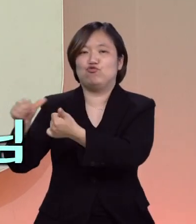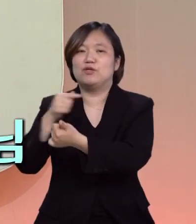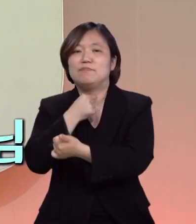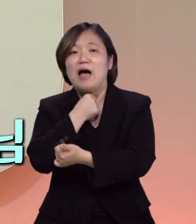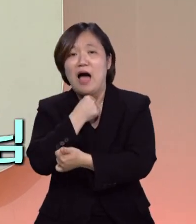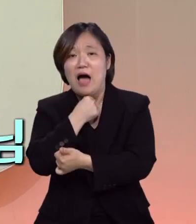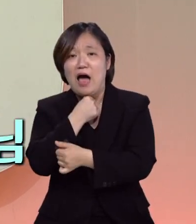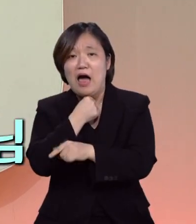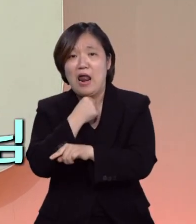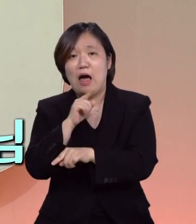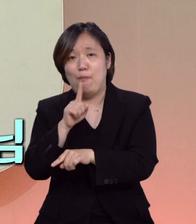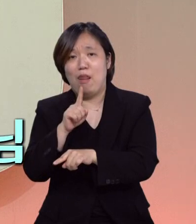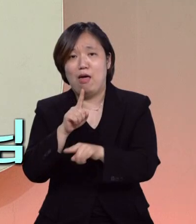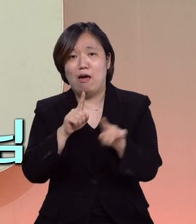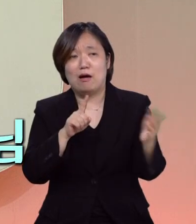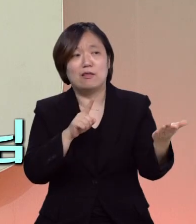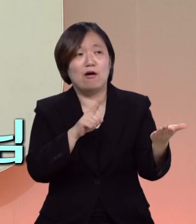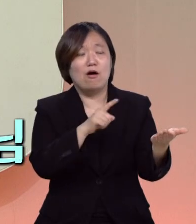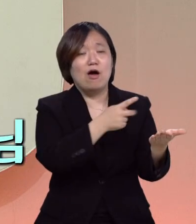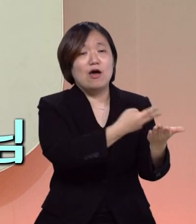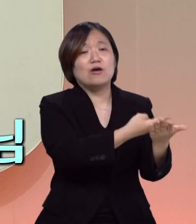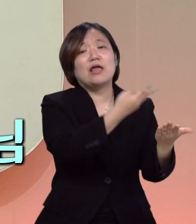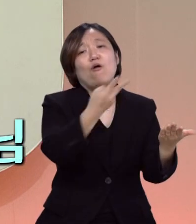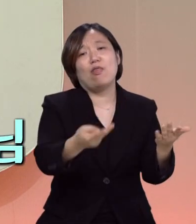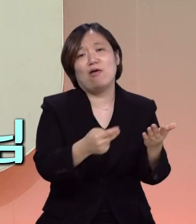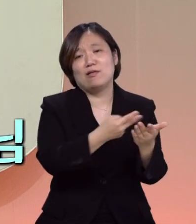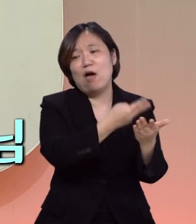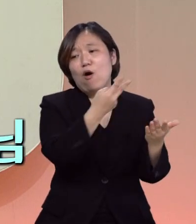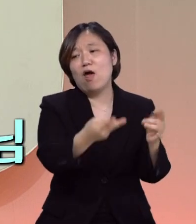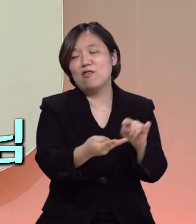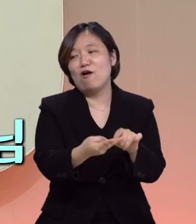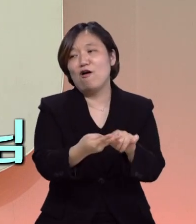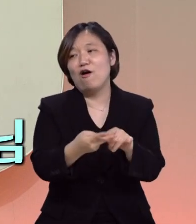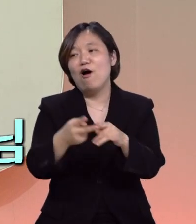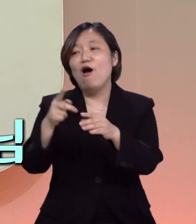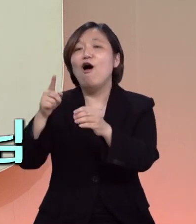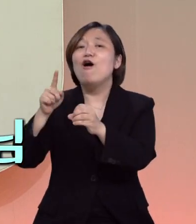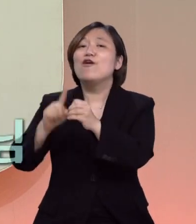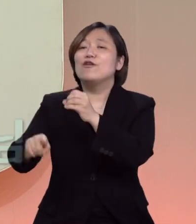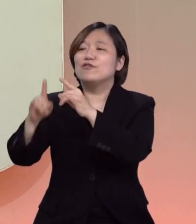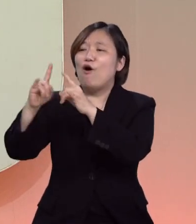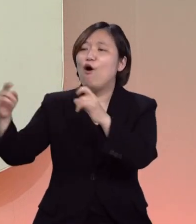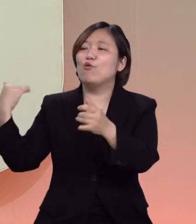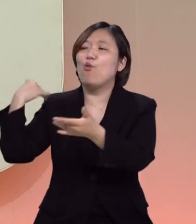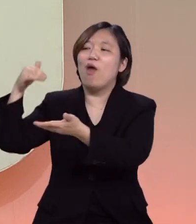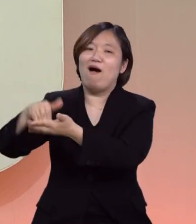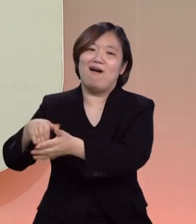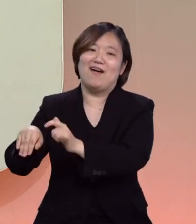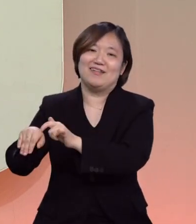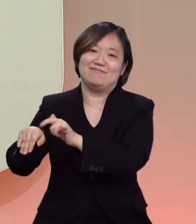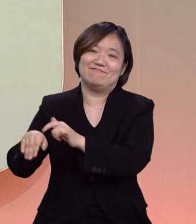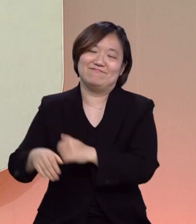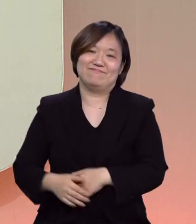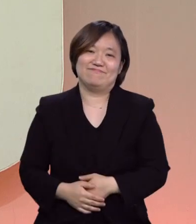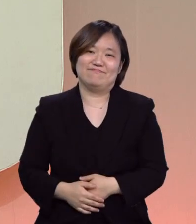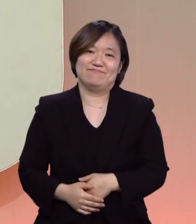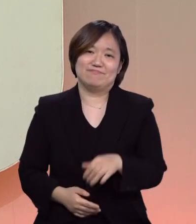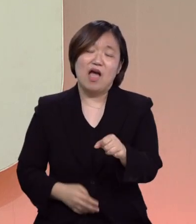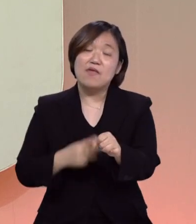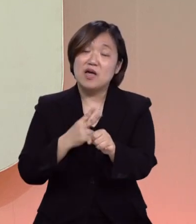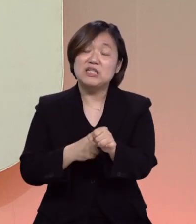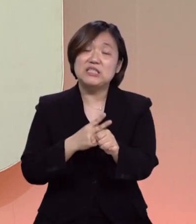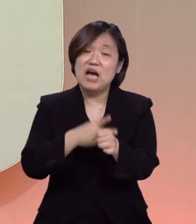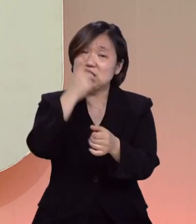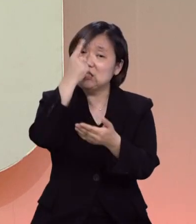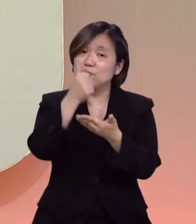퇴원을 해버리고 그냥 절로 돌아왔대요 그러면서 그때 은사 스님께서도 몸이 안